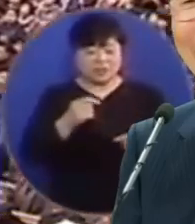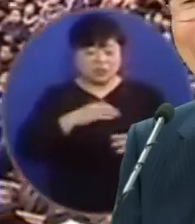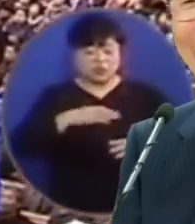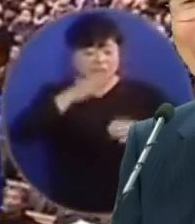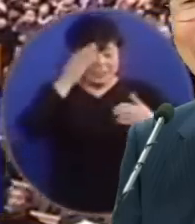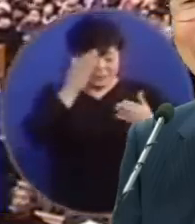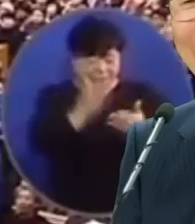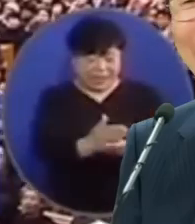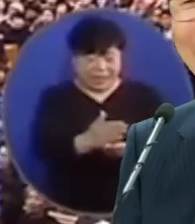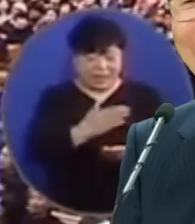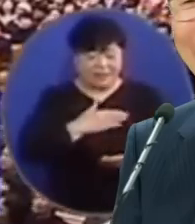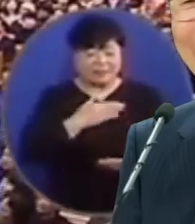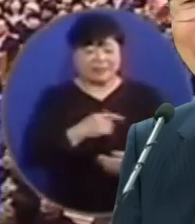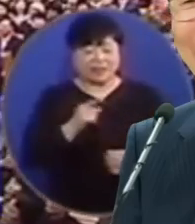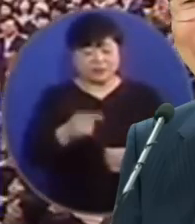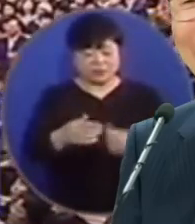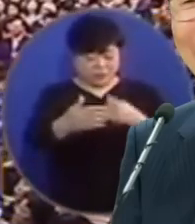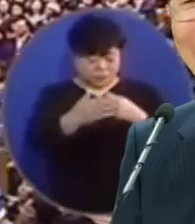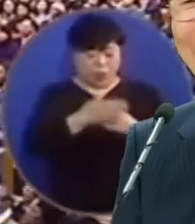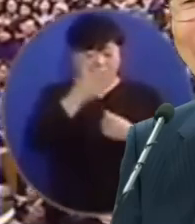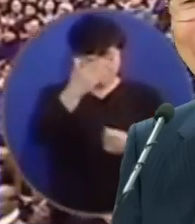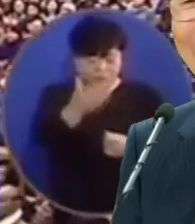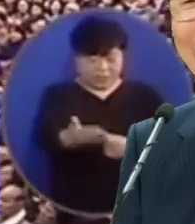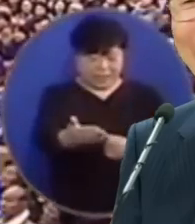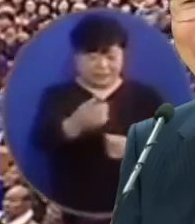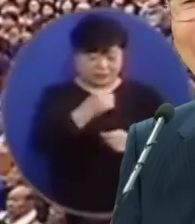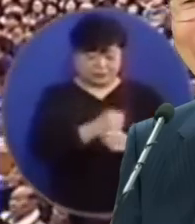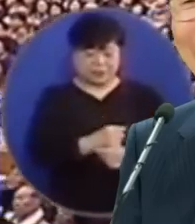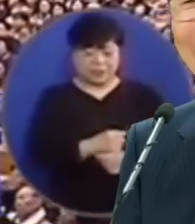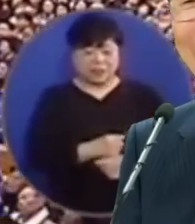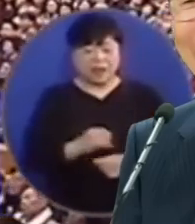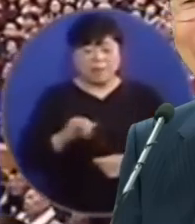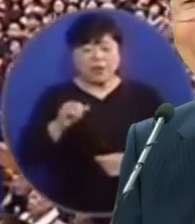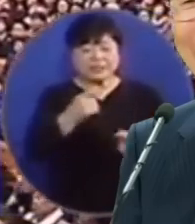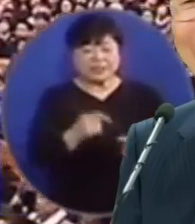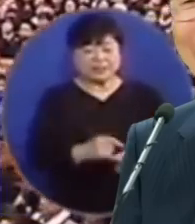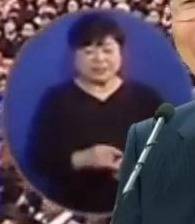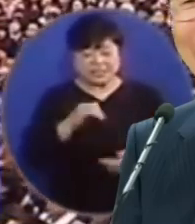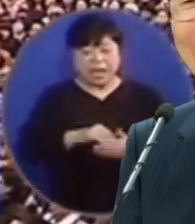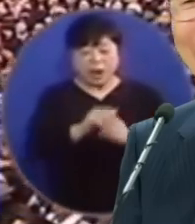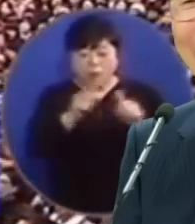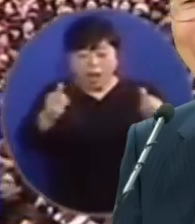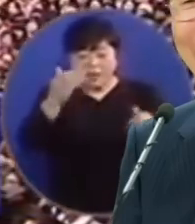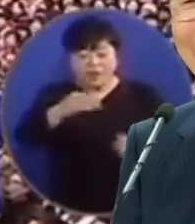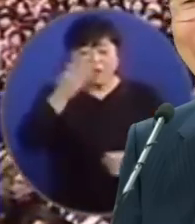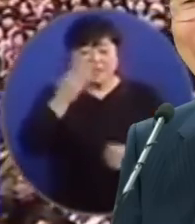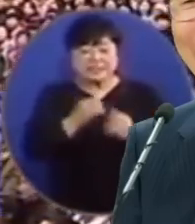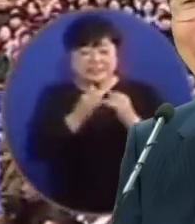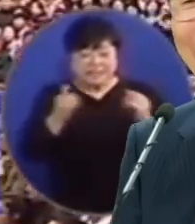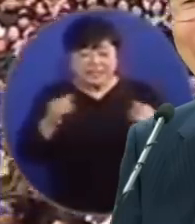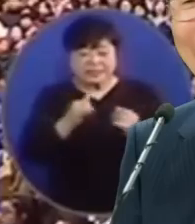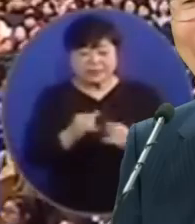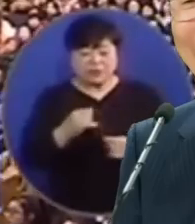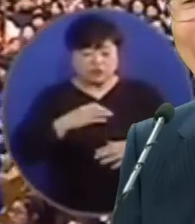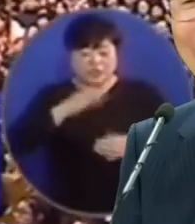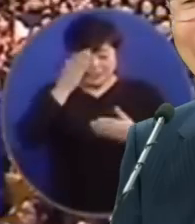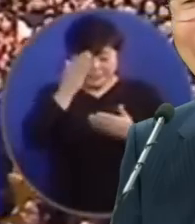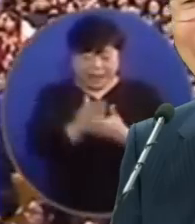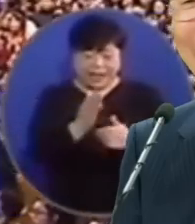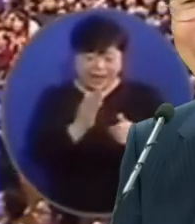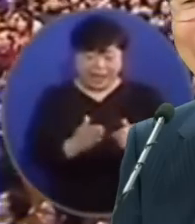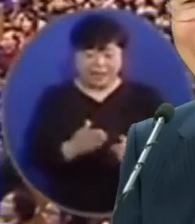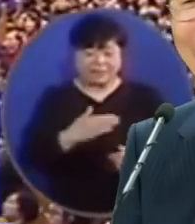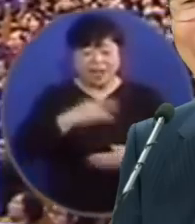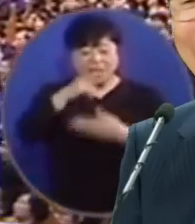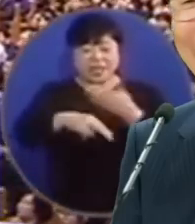이르기를 두려워하지 말라 내가 너를 도우리라 할 것임이니라. 버러지 같은 너 야곱아 너 이스라엘 사람들아 두려워하지